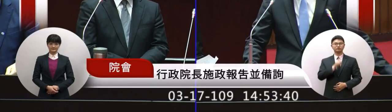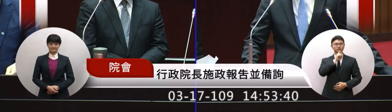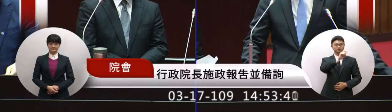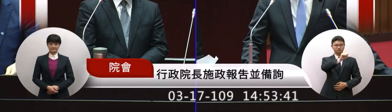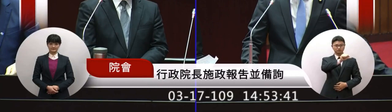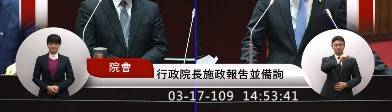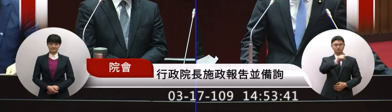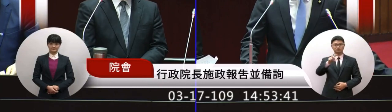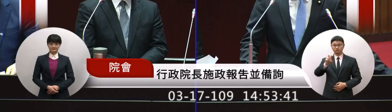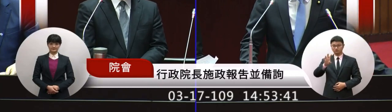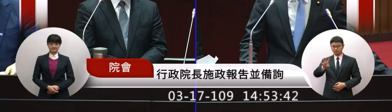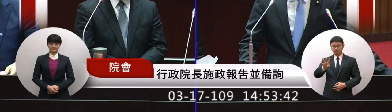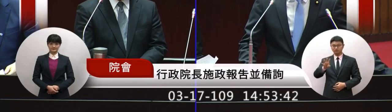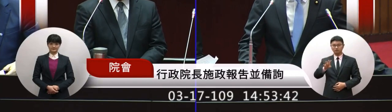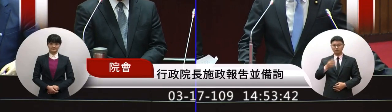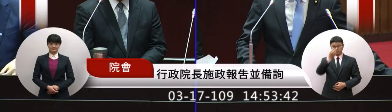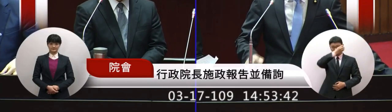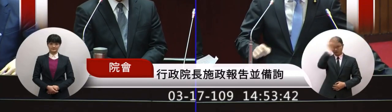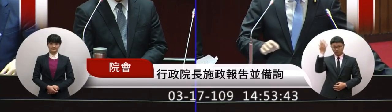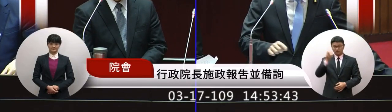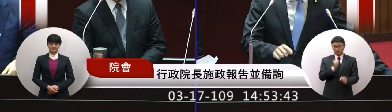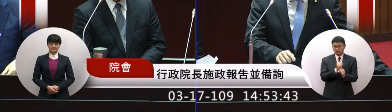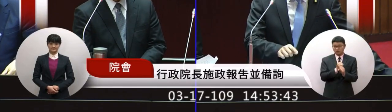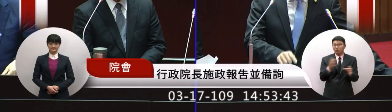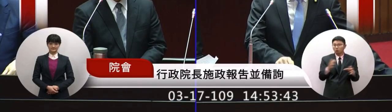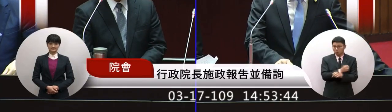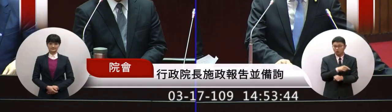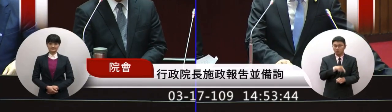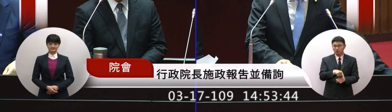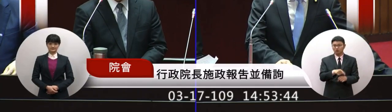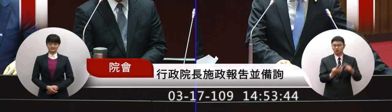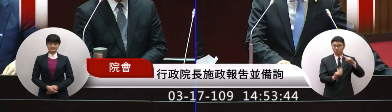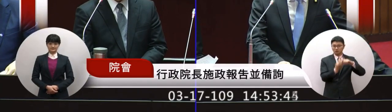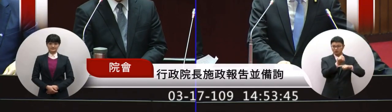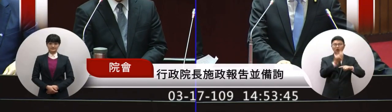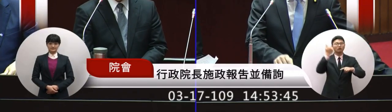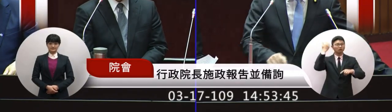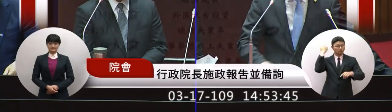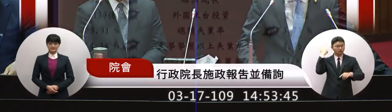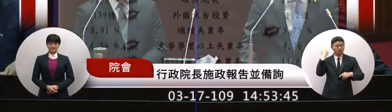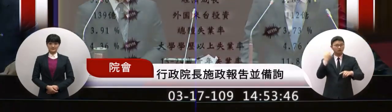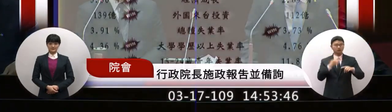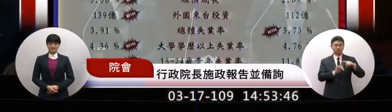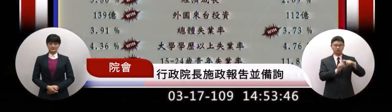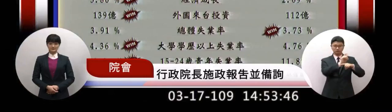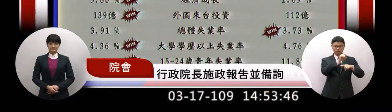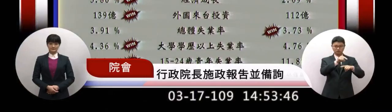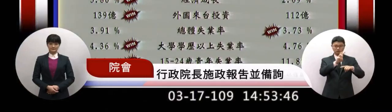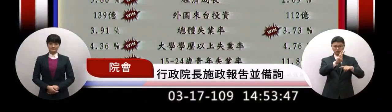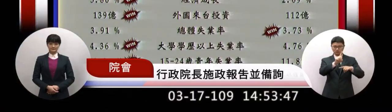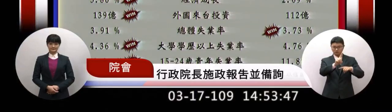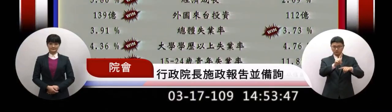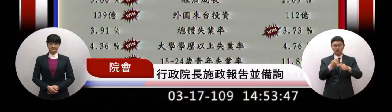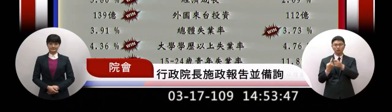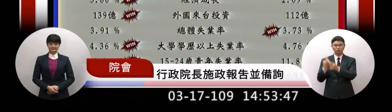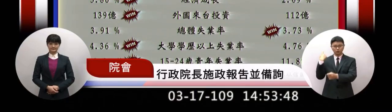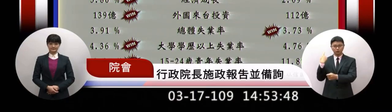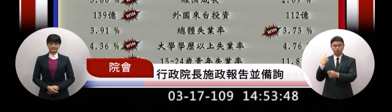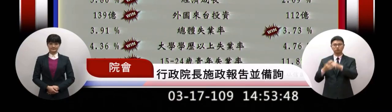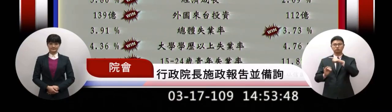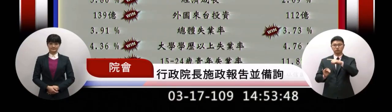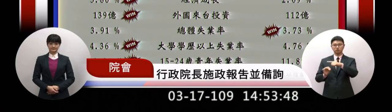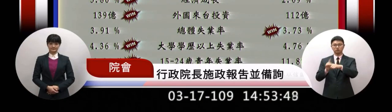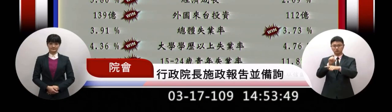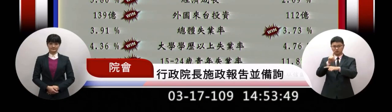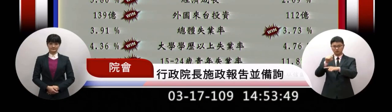15到24岁青年的失业率，当年是10.31%，去年